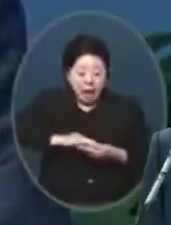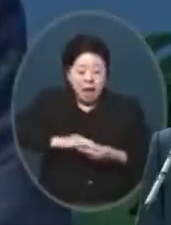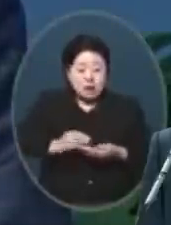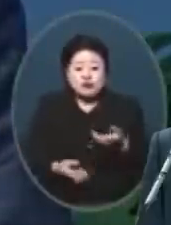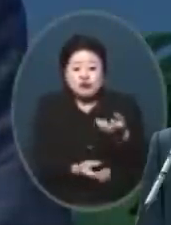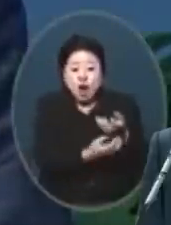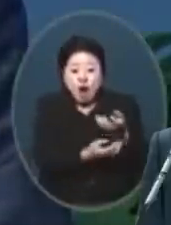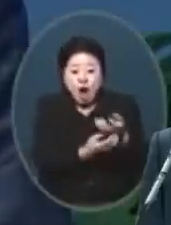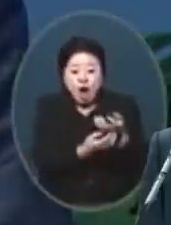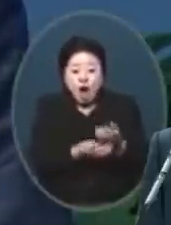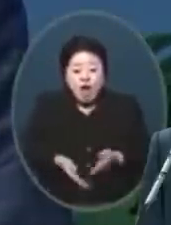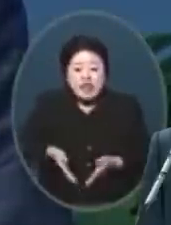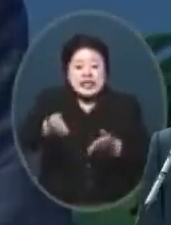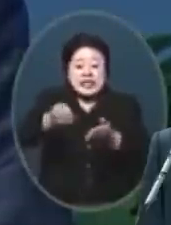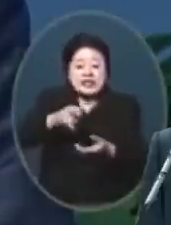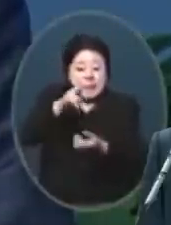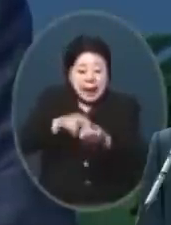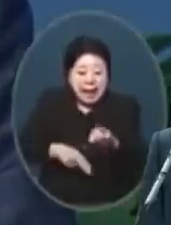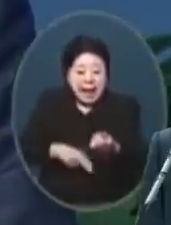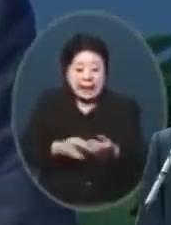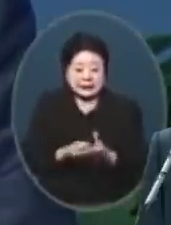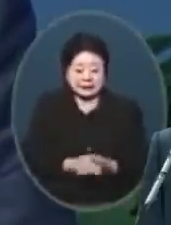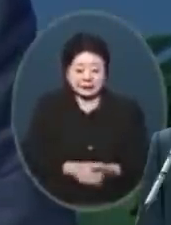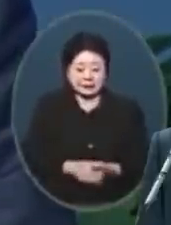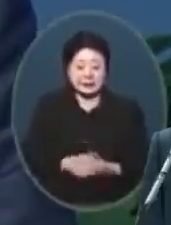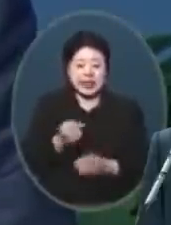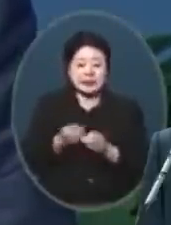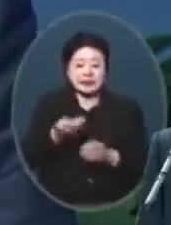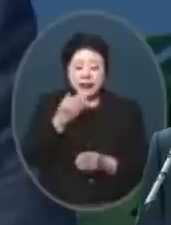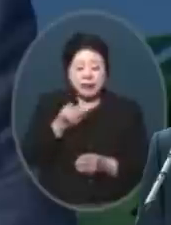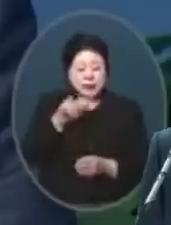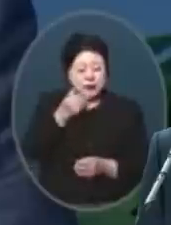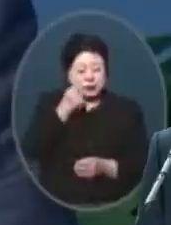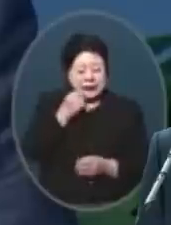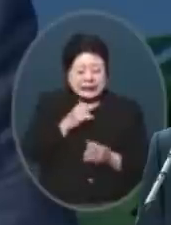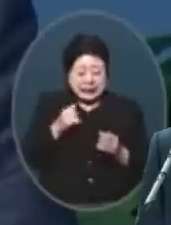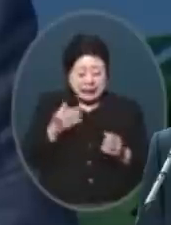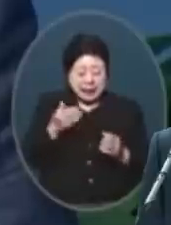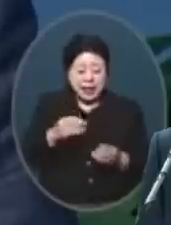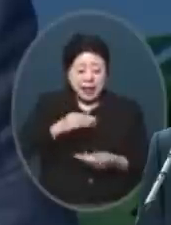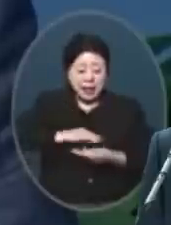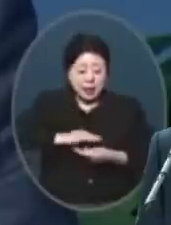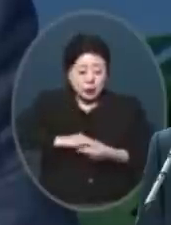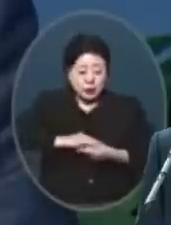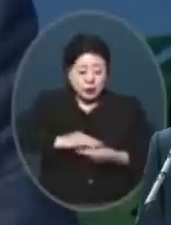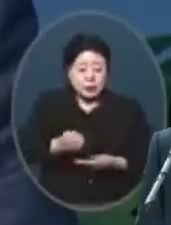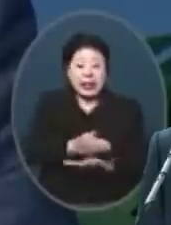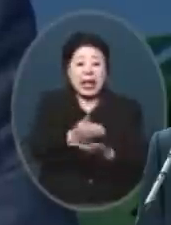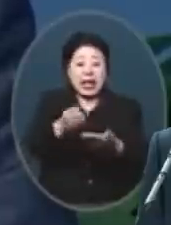구워서 길거리에 나가서 아침밥을 못 먹고 출근하는 사람들에게